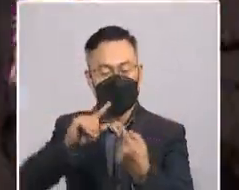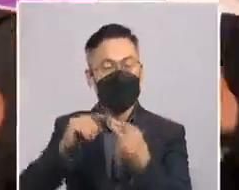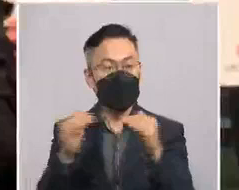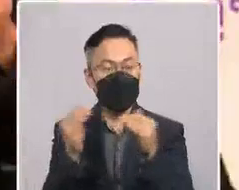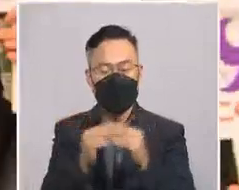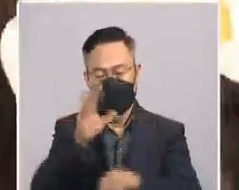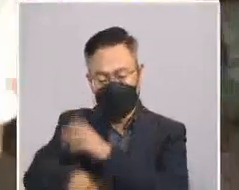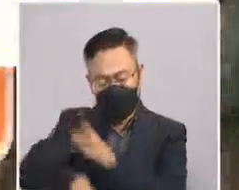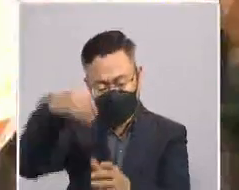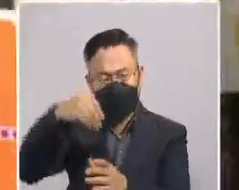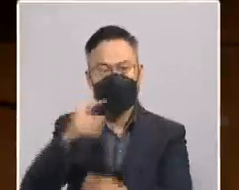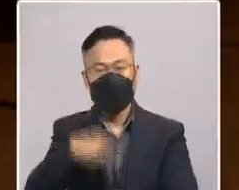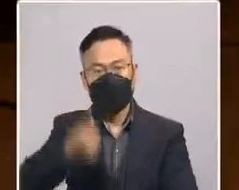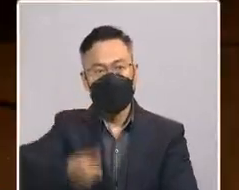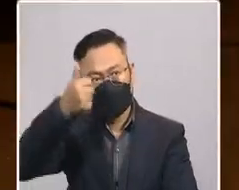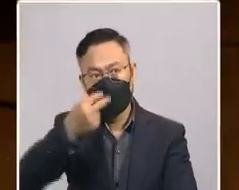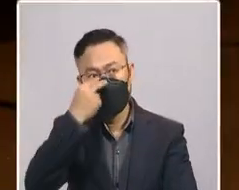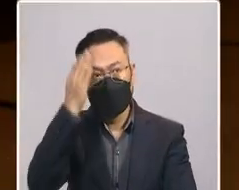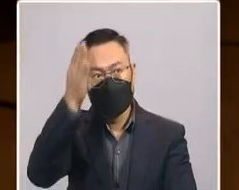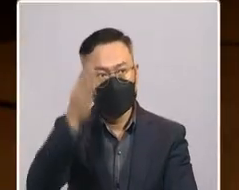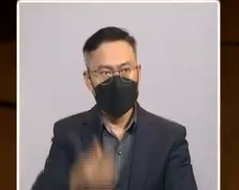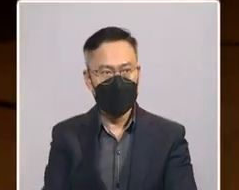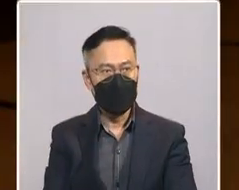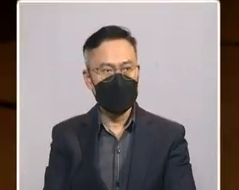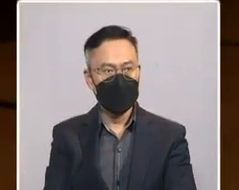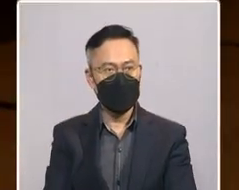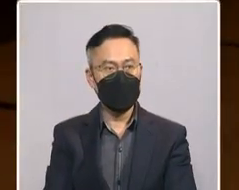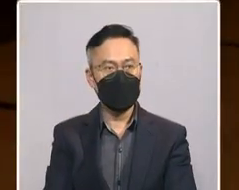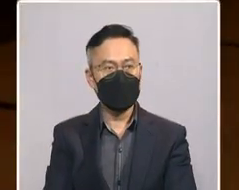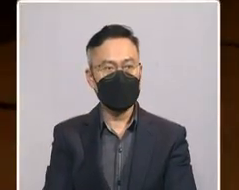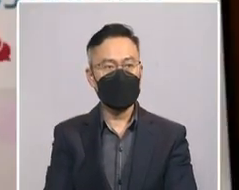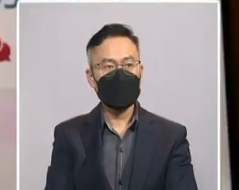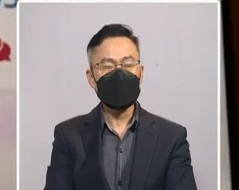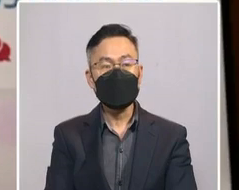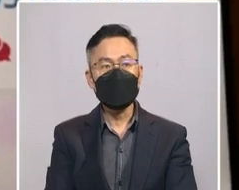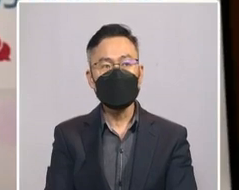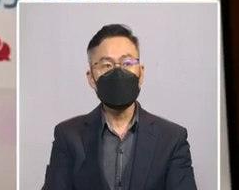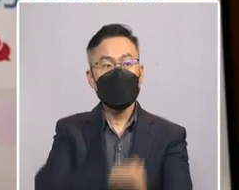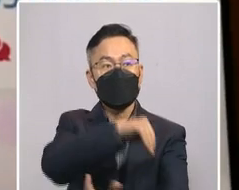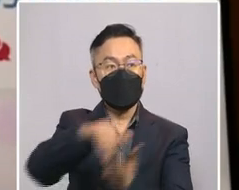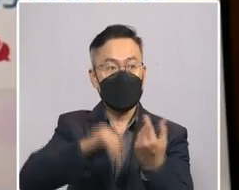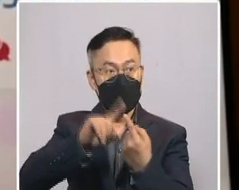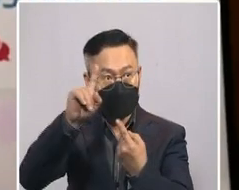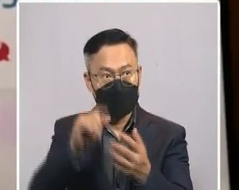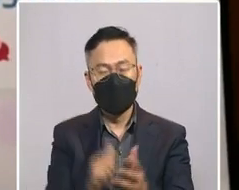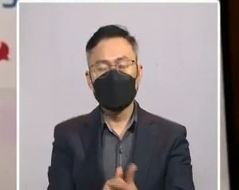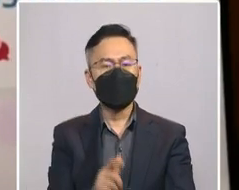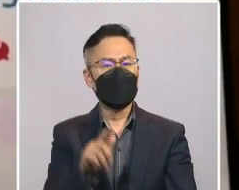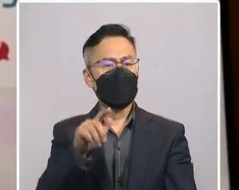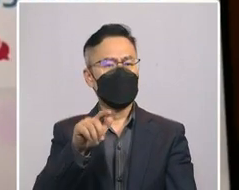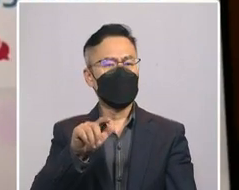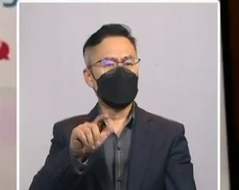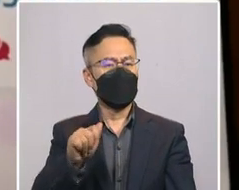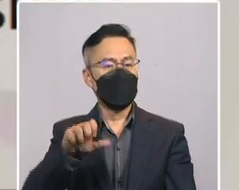ากันจับสลากเพื่อหาผู้มีสิทธิ์เป็นผู้เสนอราคาสูงสุดค่ะรอบแรกนี้นะคะอสมทของเราเองนะคะยื่นประมูล